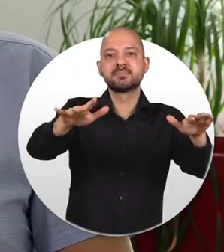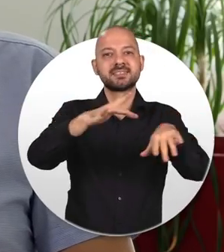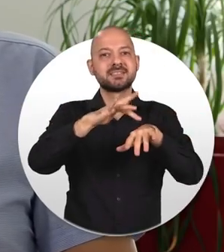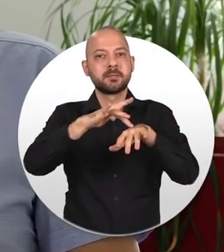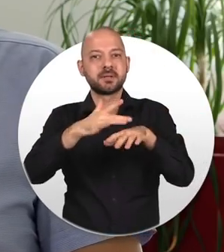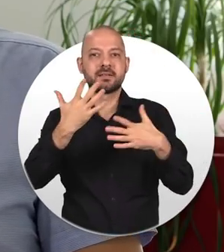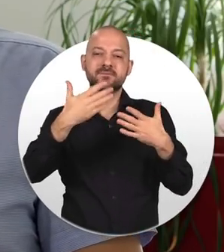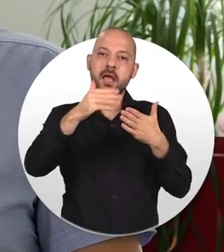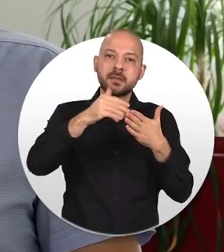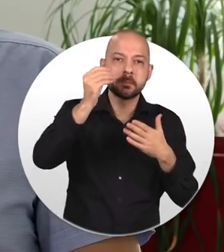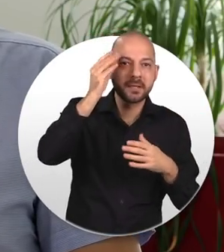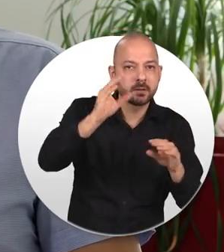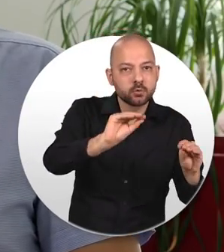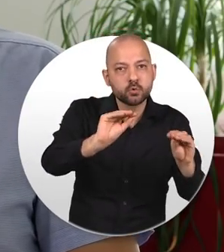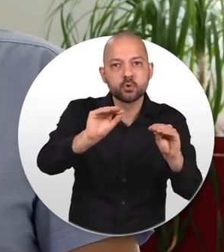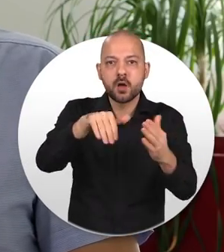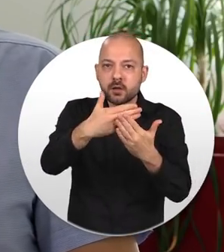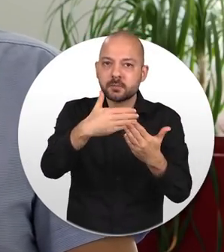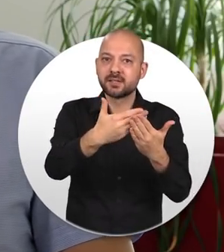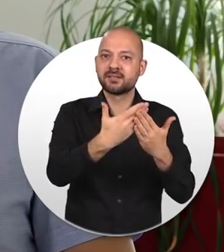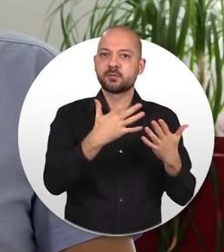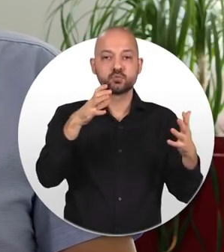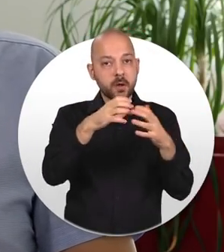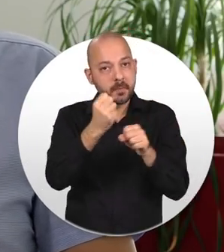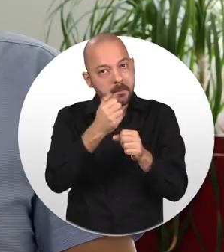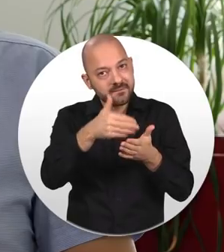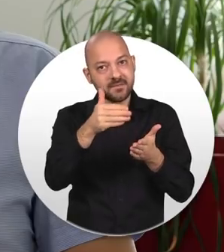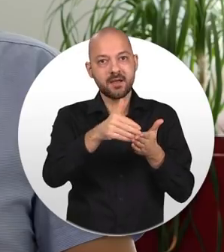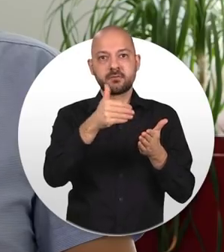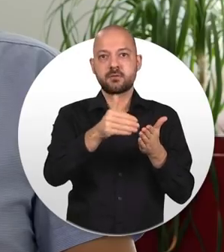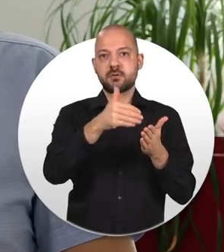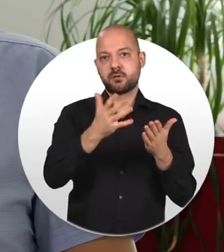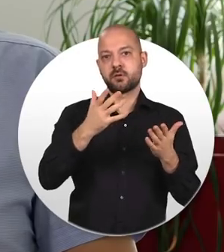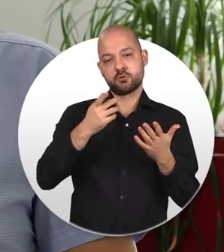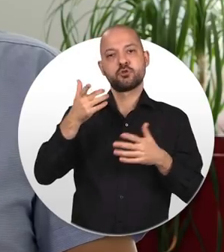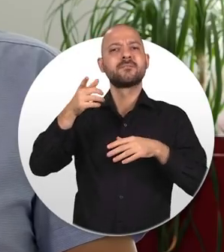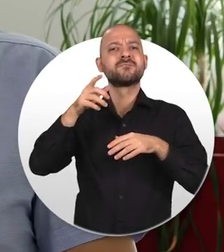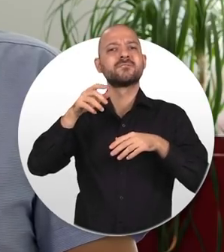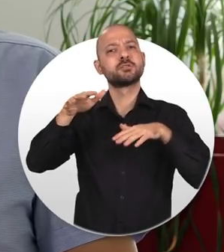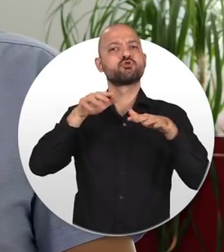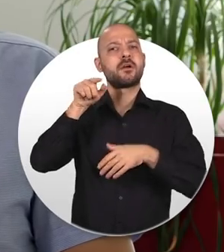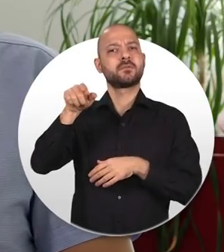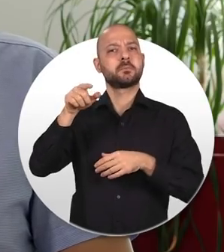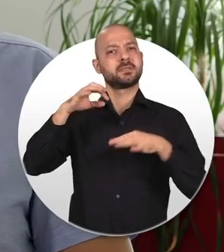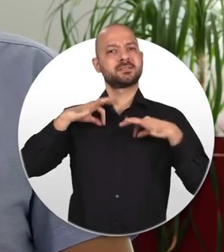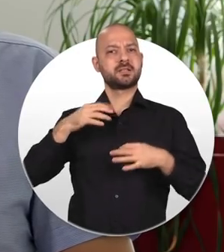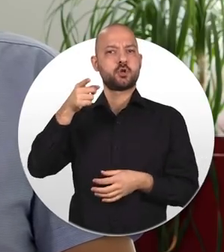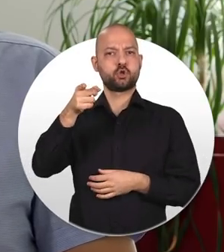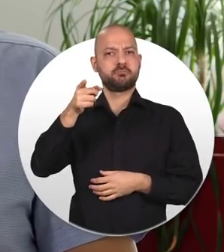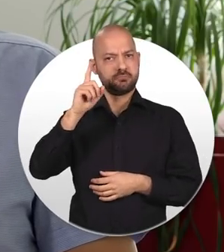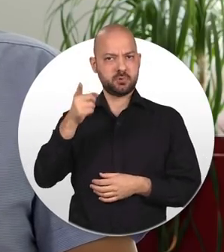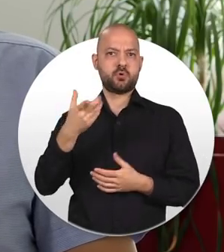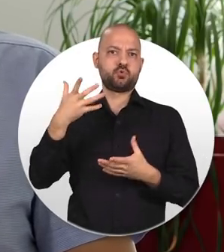weiter sensibilisieren, Informationen anzubieten und auch die Kollaboration, die wir mit dem Wirtschaftsministerium haben, für